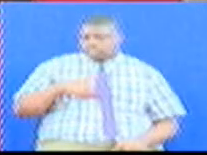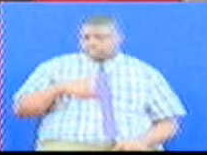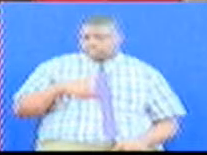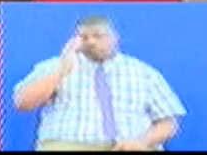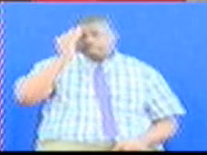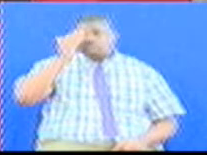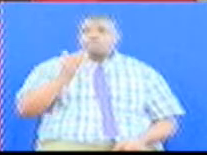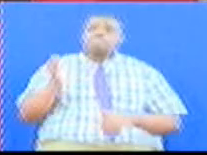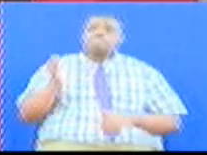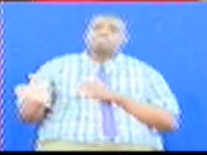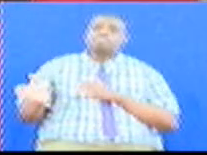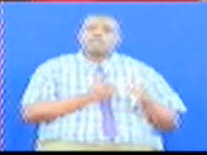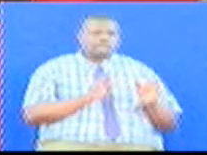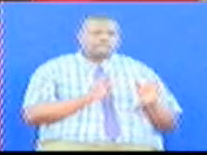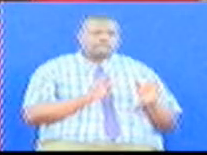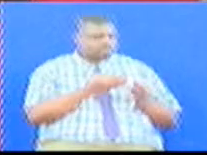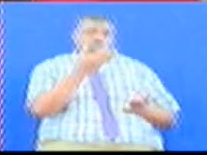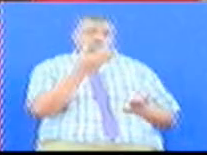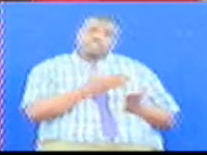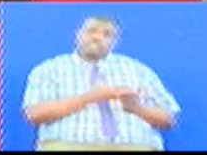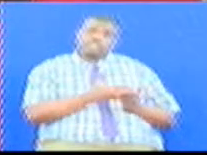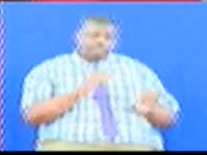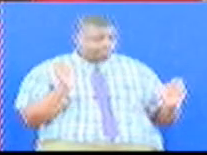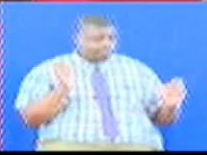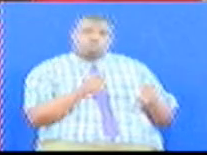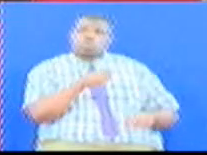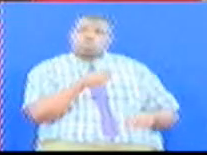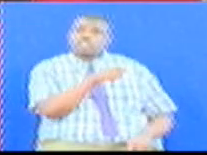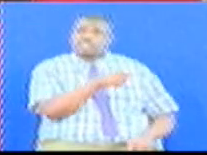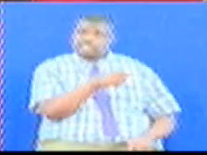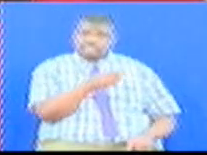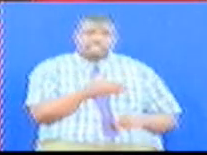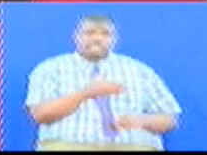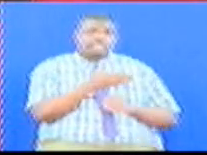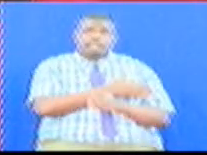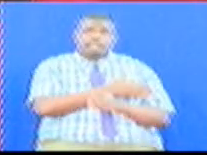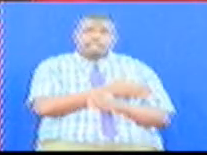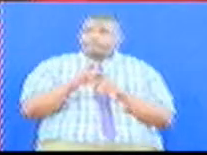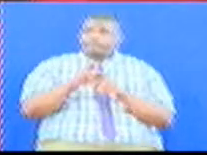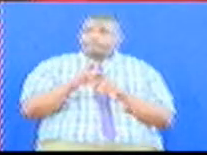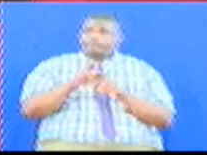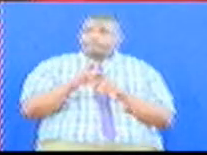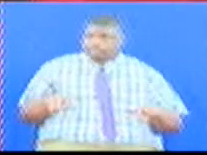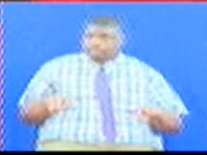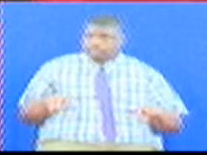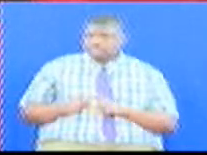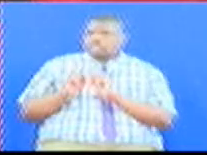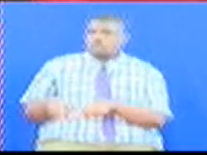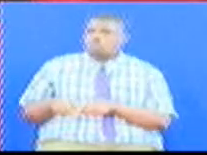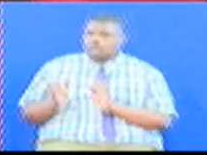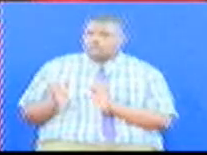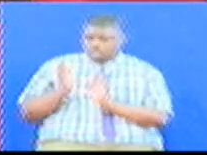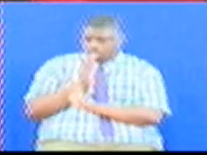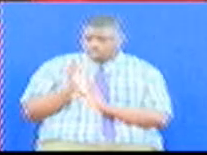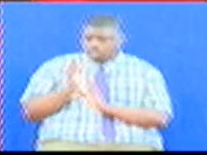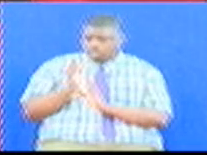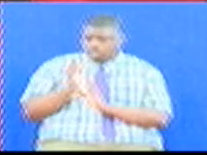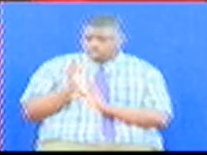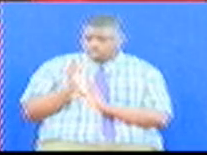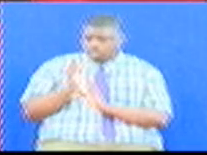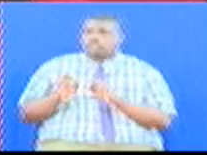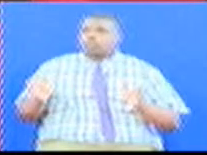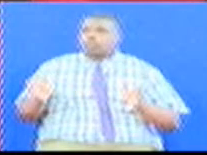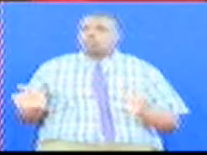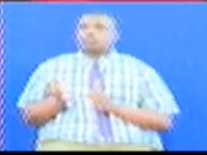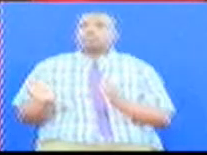imejipangaje kuja kuhakikisha kwamba mifugo hii kabla tujafika mahakamani nayo itakuwa katika hali iliyo nzuri, hasa katika matunzo yake. Lakini